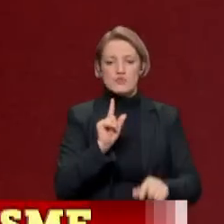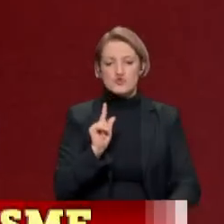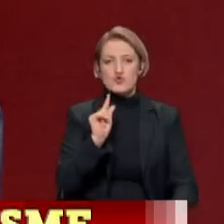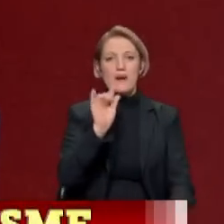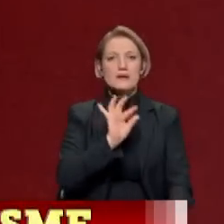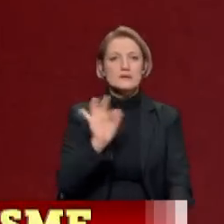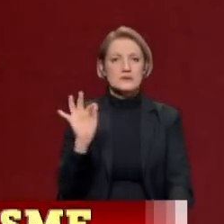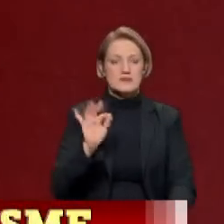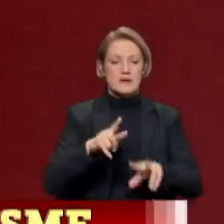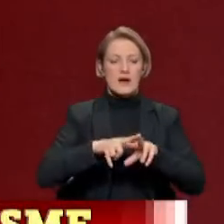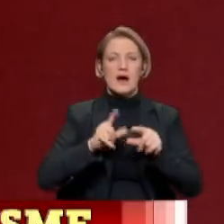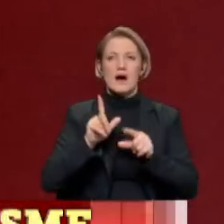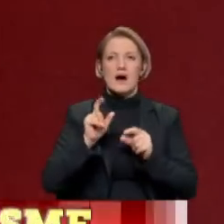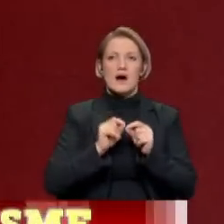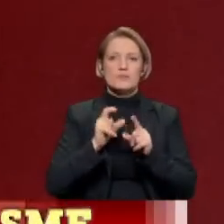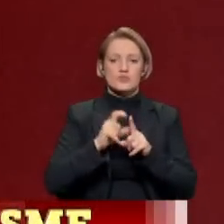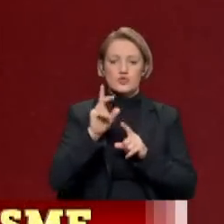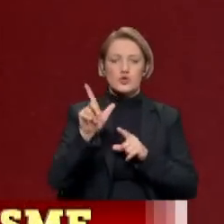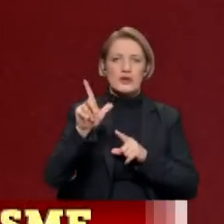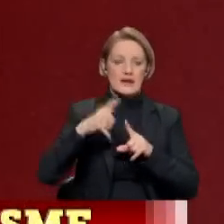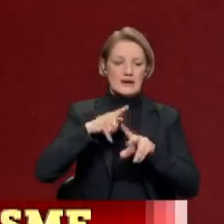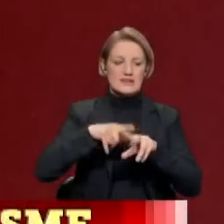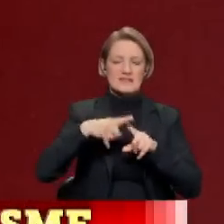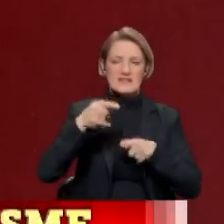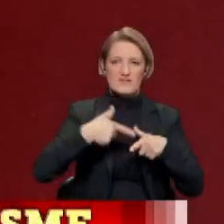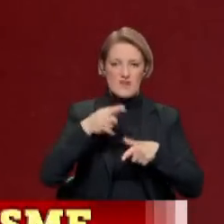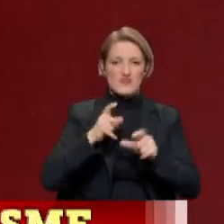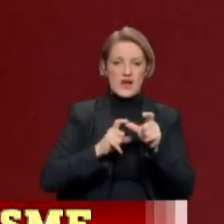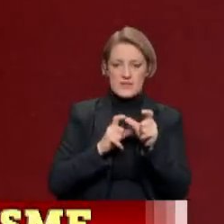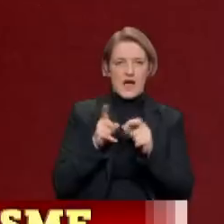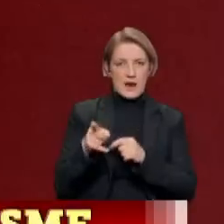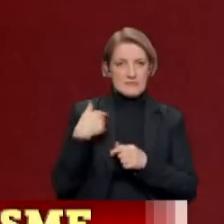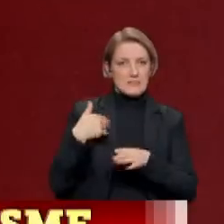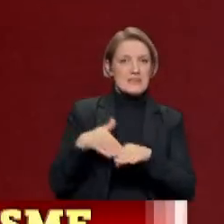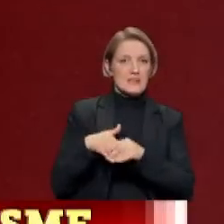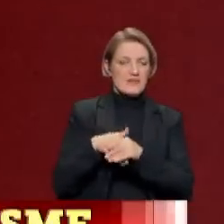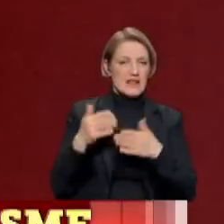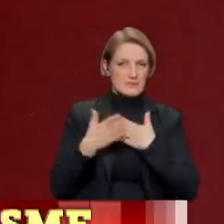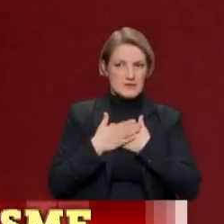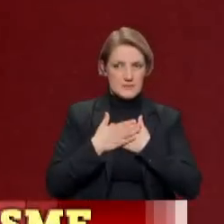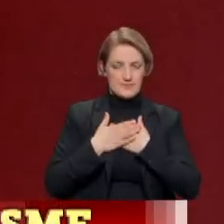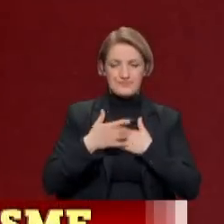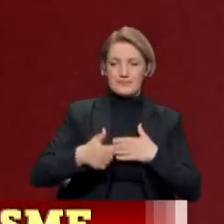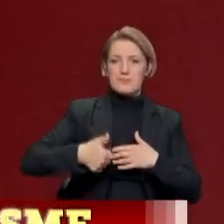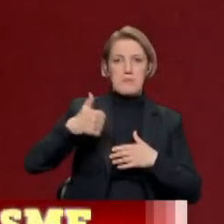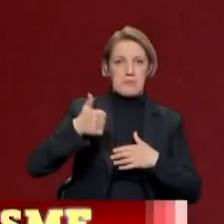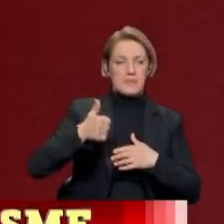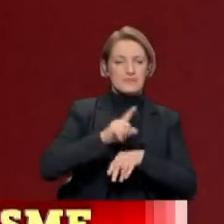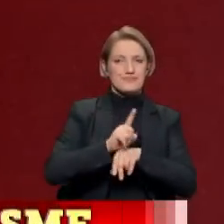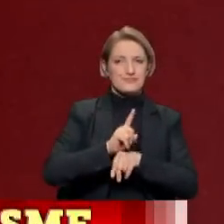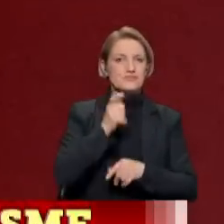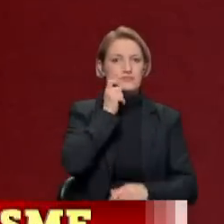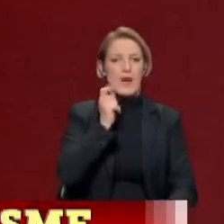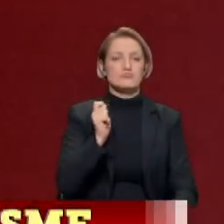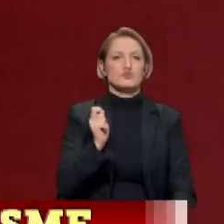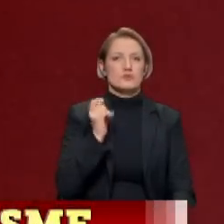Şüphesiz Abdüllatif Şener şimdi bizim milletvekilimiz. Konuşuyoruz zaman zaman. Ben kendisini de bakanlığından bilirim.